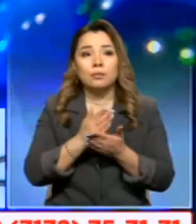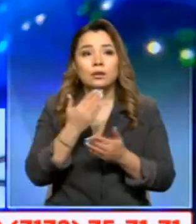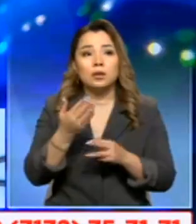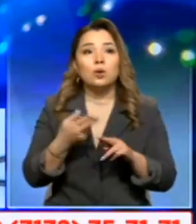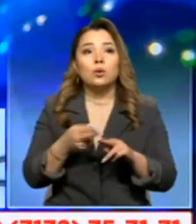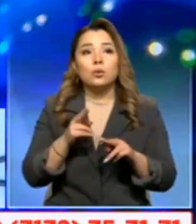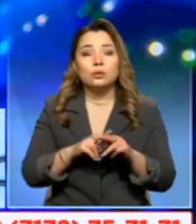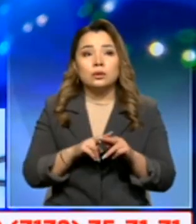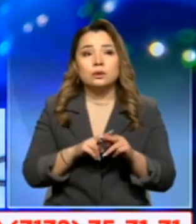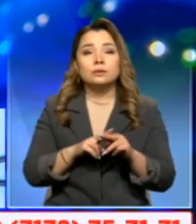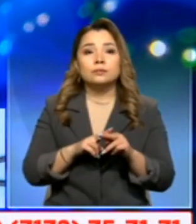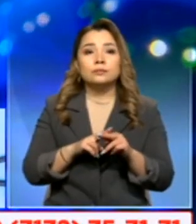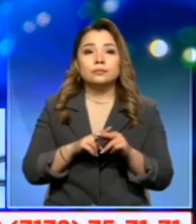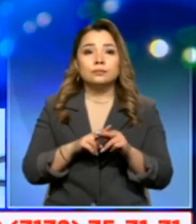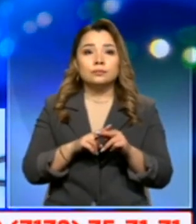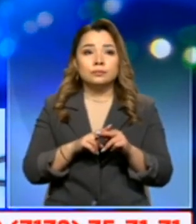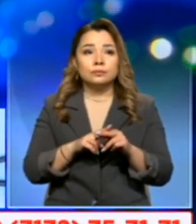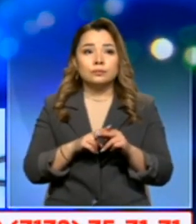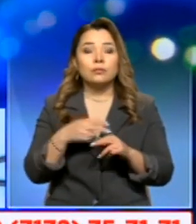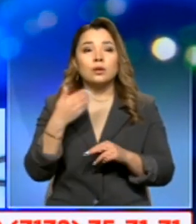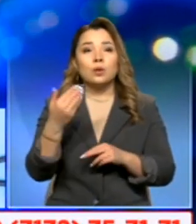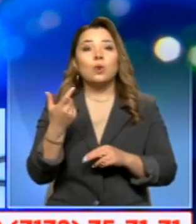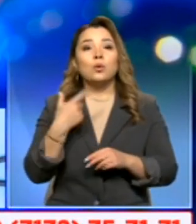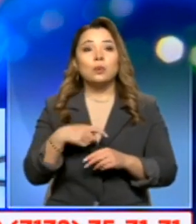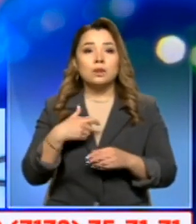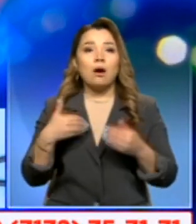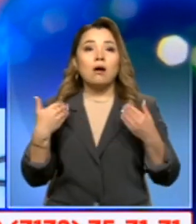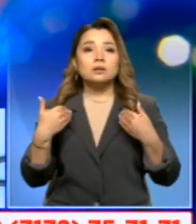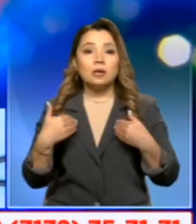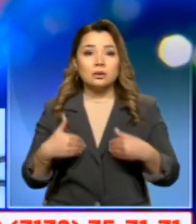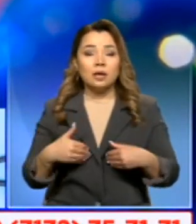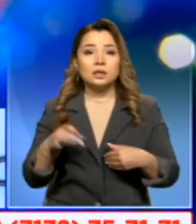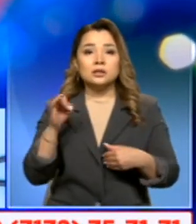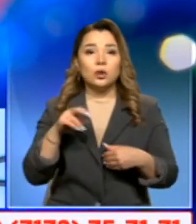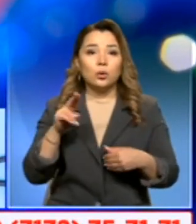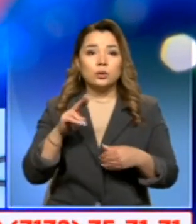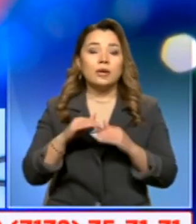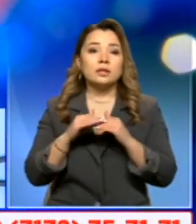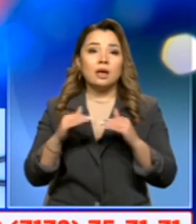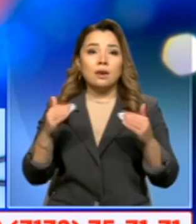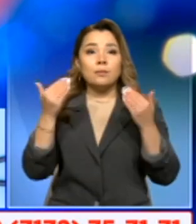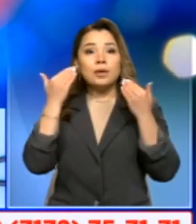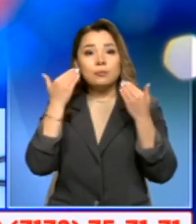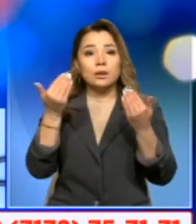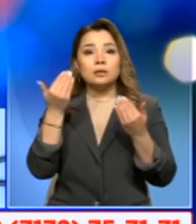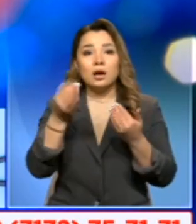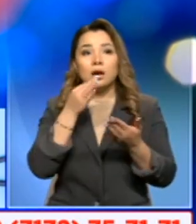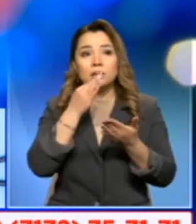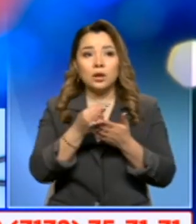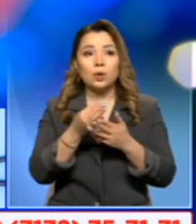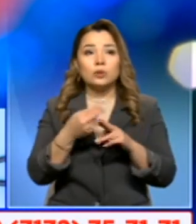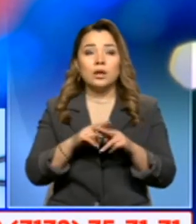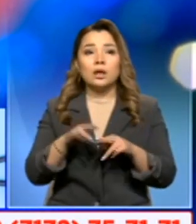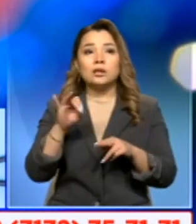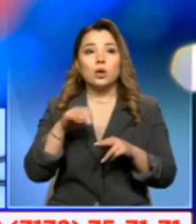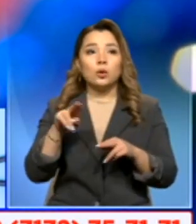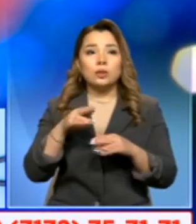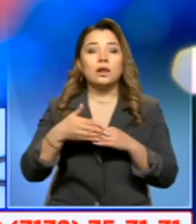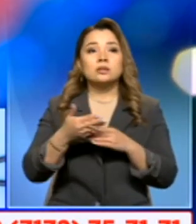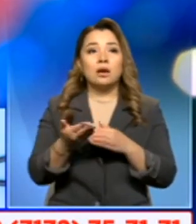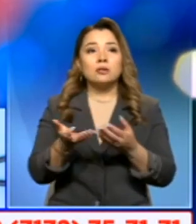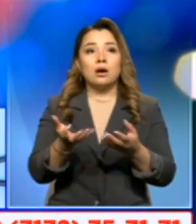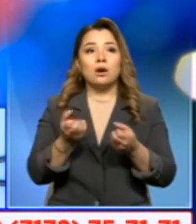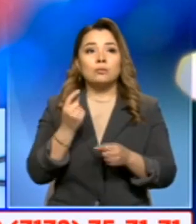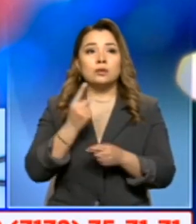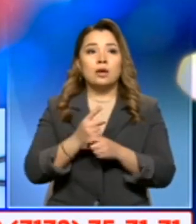олай, сіз өзіңіздің ағзаңыздағы йодтың деңгейін білмей жатып, өйтіп йодты сырттан